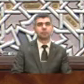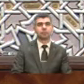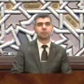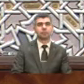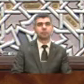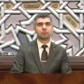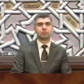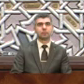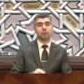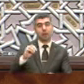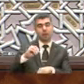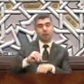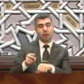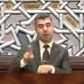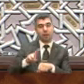على بركة الله نستأنف